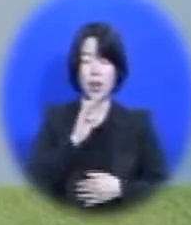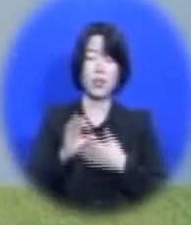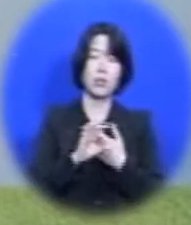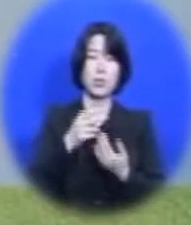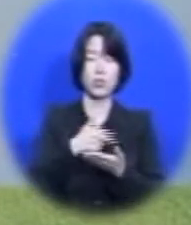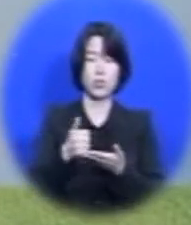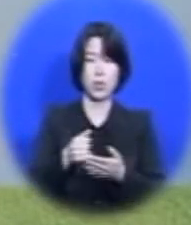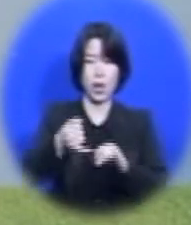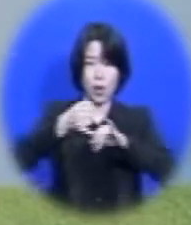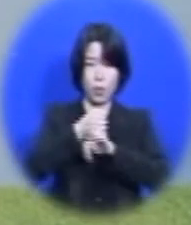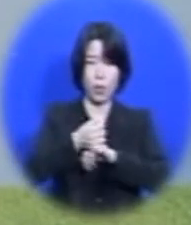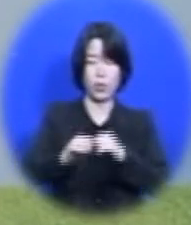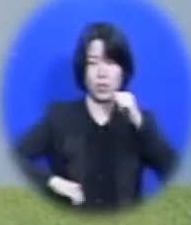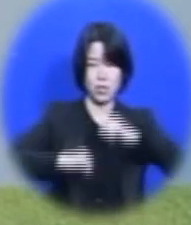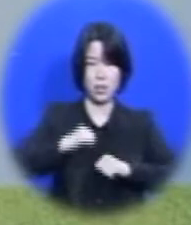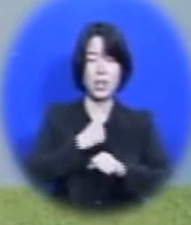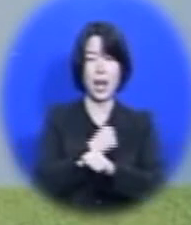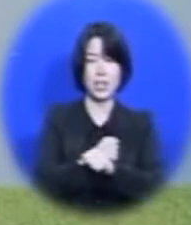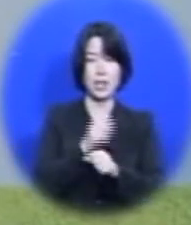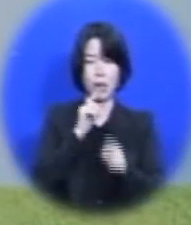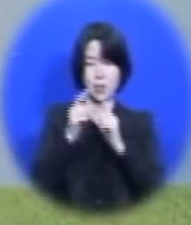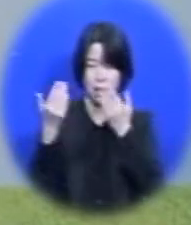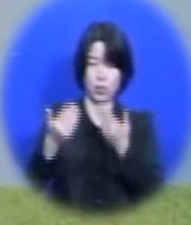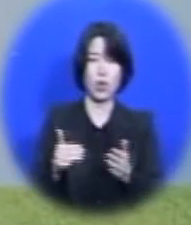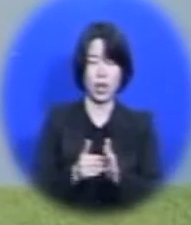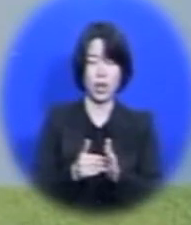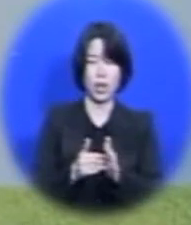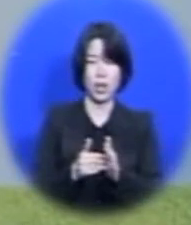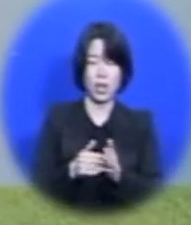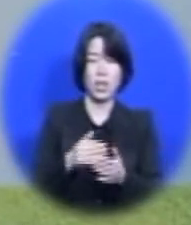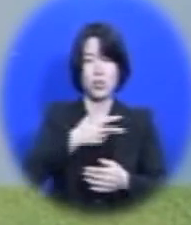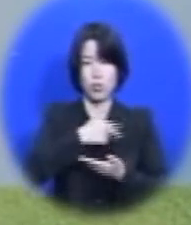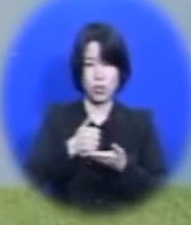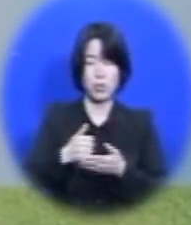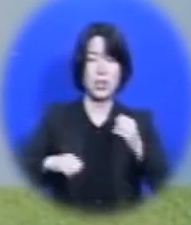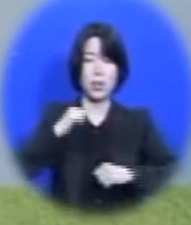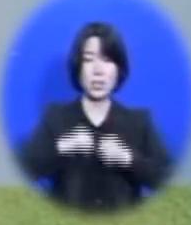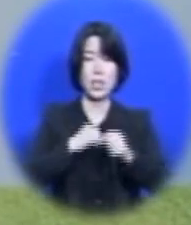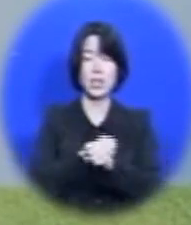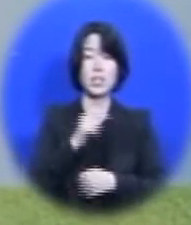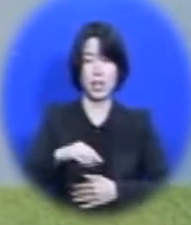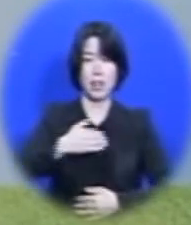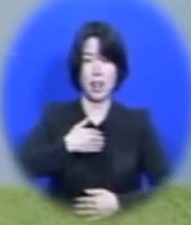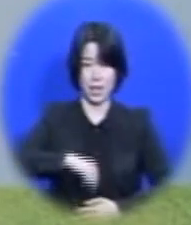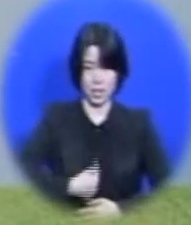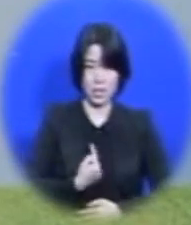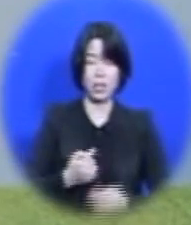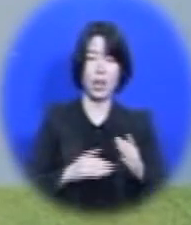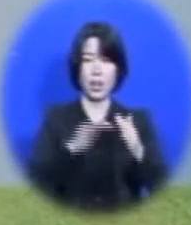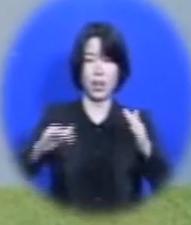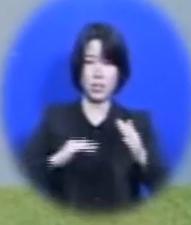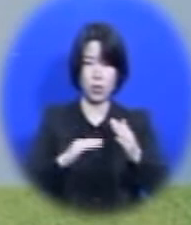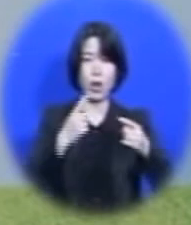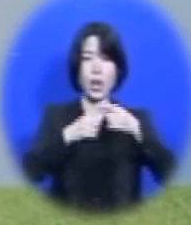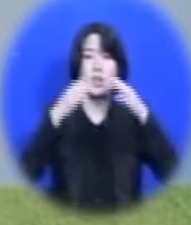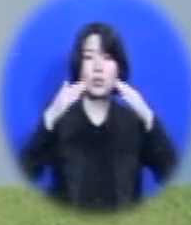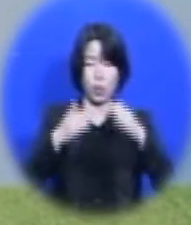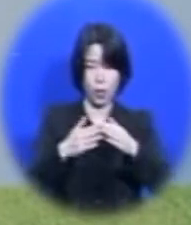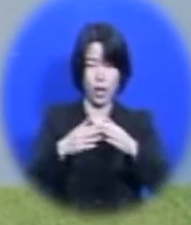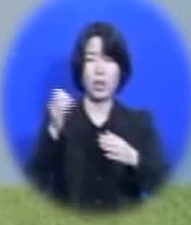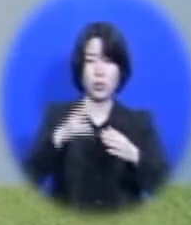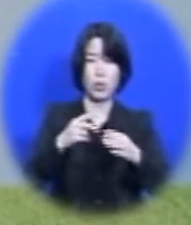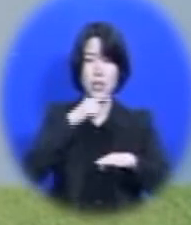반드시 역사하신다고 그랬습니다. 주님이 역사하시는 것을 우리 자신과 우리 가정과 교회와 또